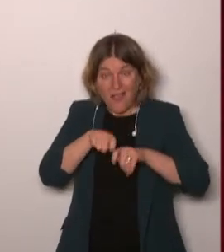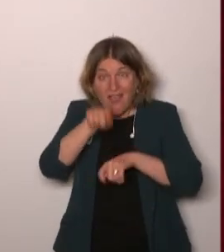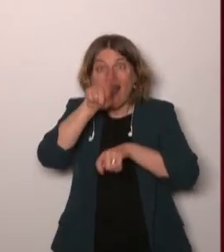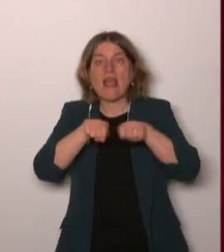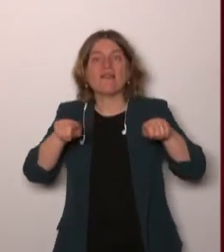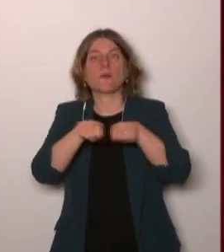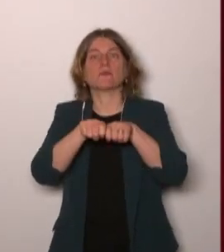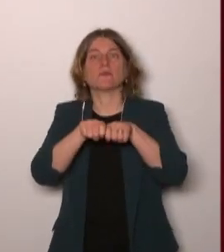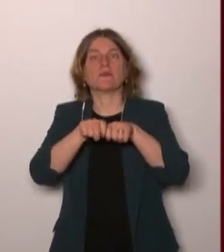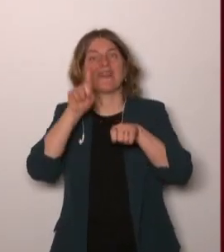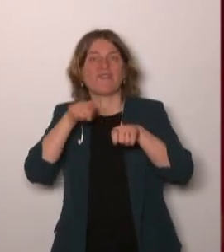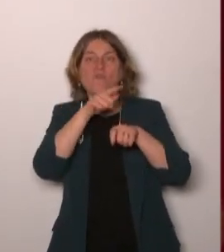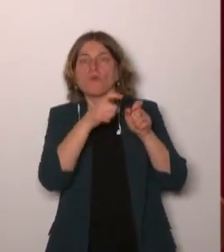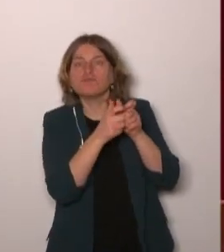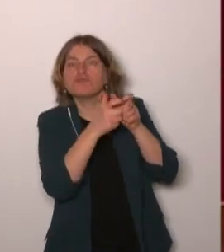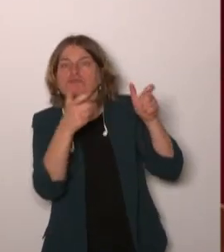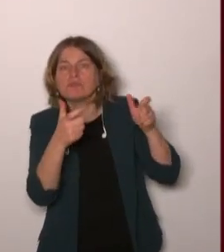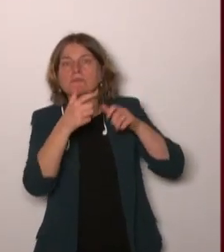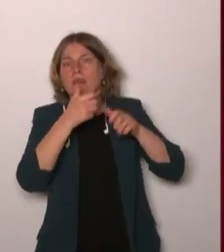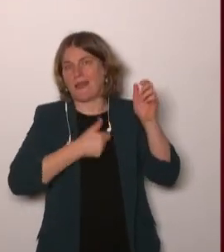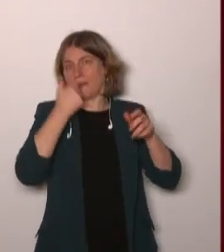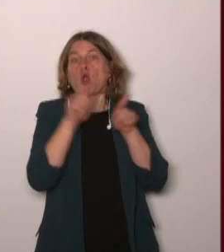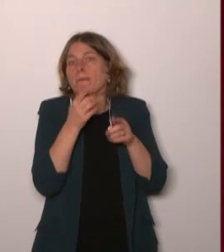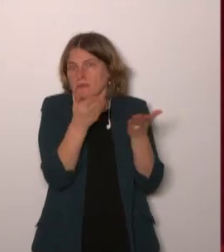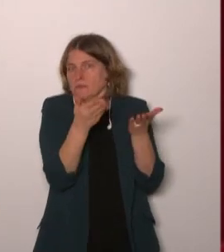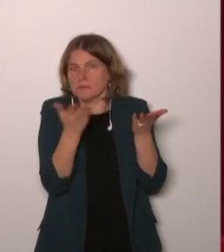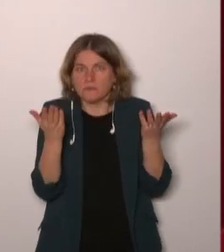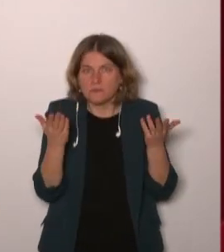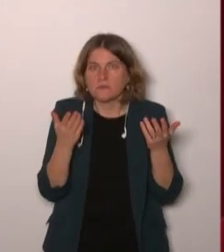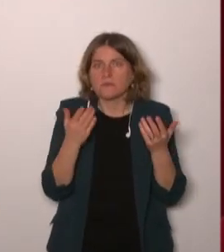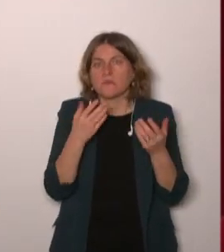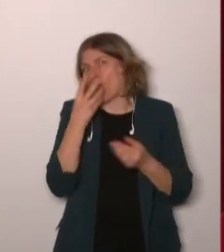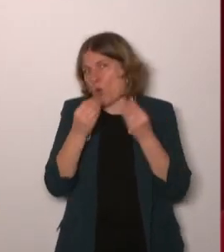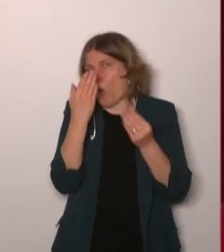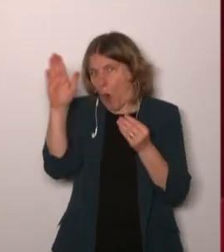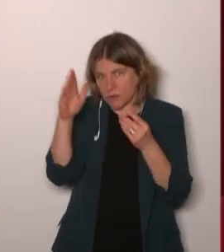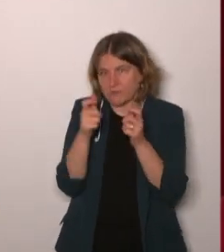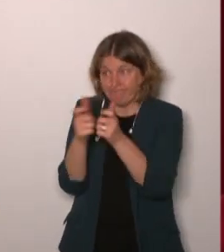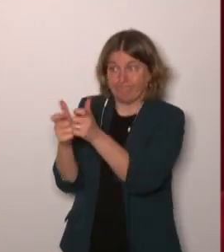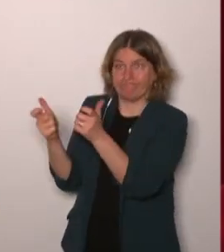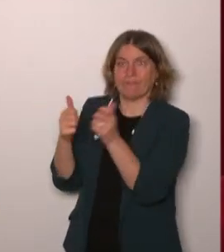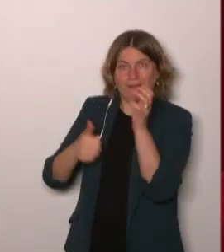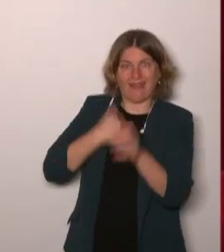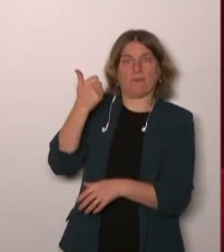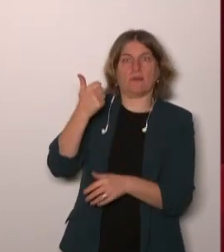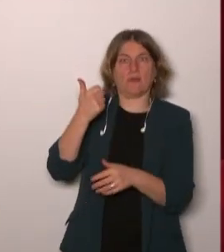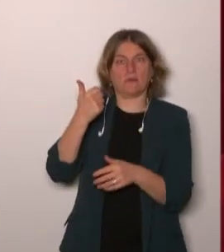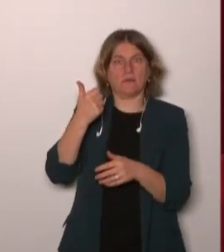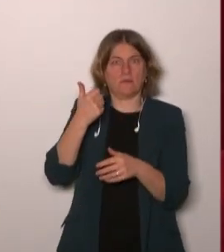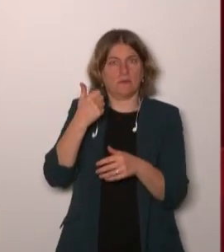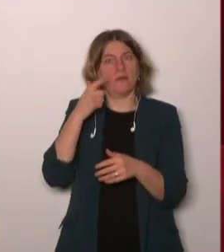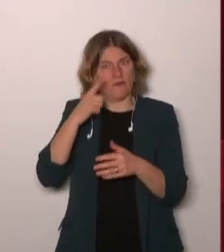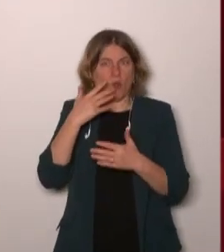organisations indépendantes comme la vôtre et comme il y a d'autres de faire ce travail que personne d'autre ne fera sans